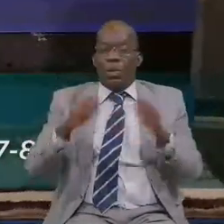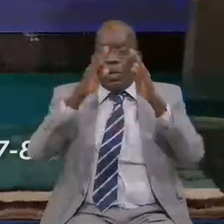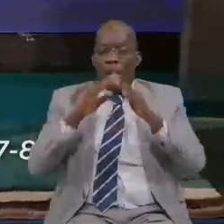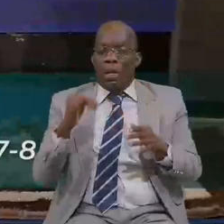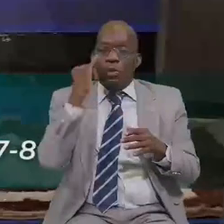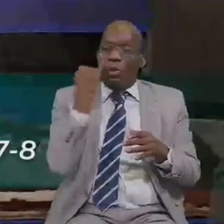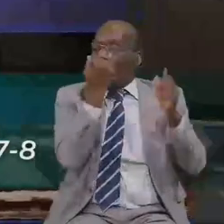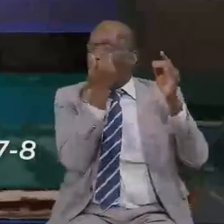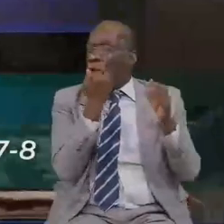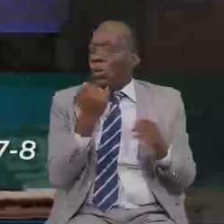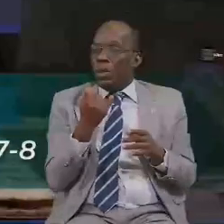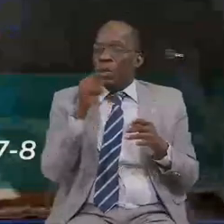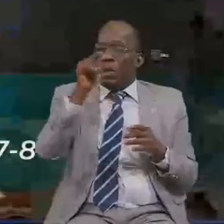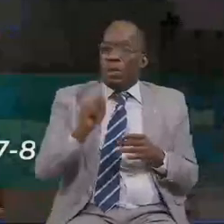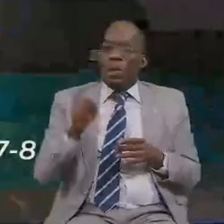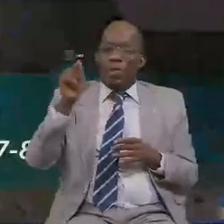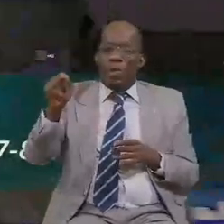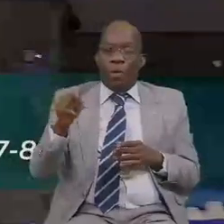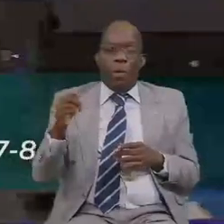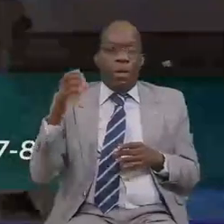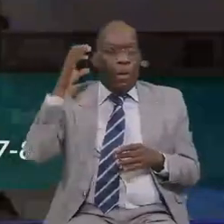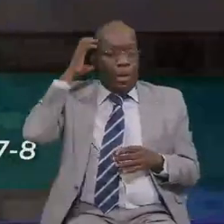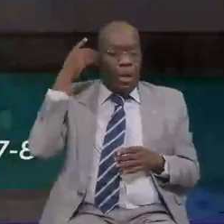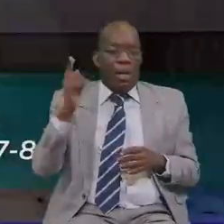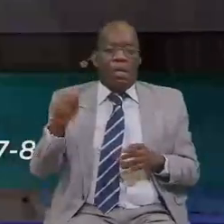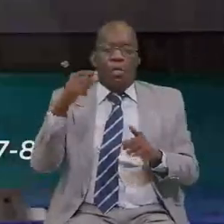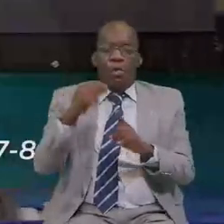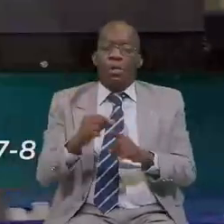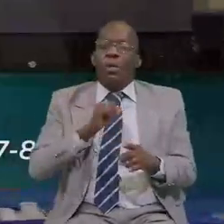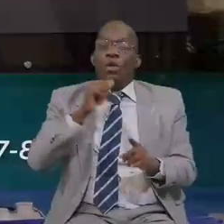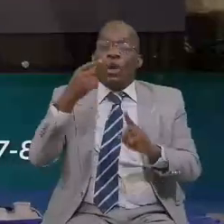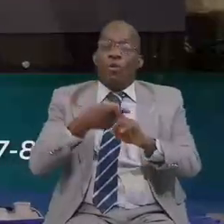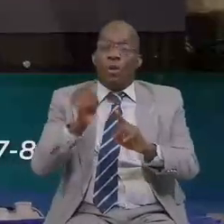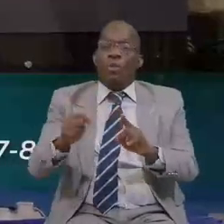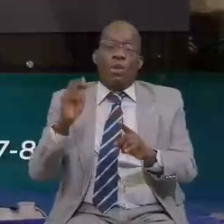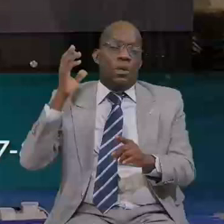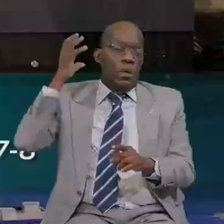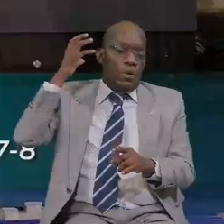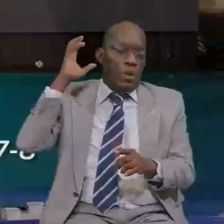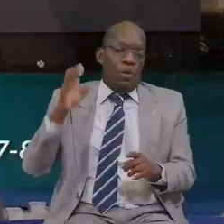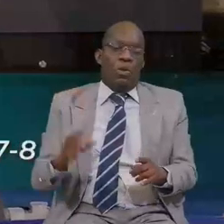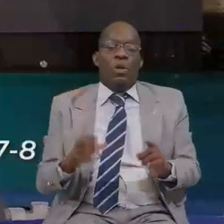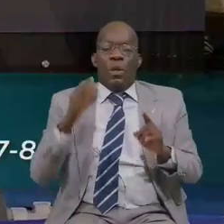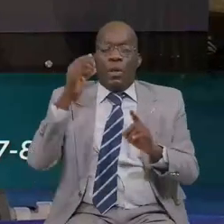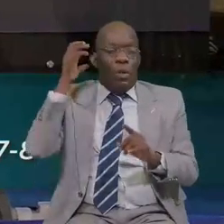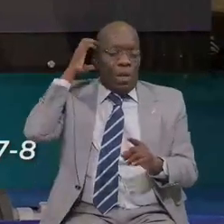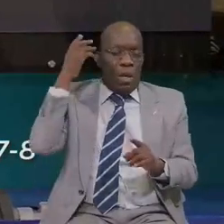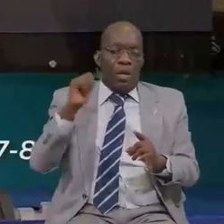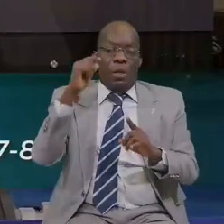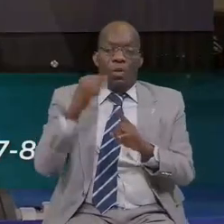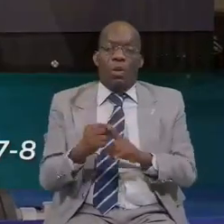Tu écouteras la parole, pas de la radio, tu écouteras la parole,